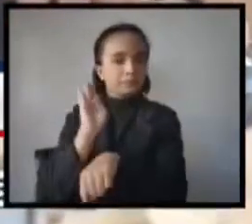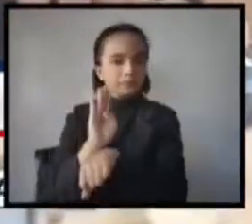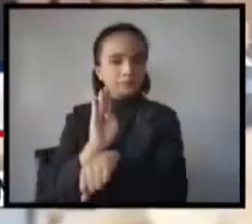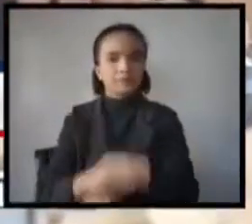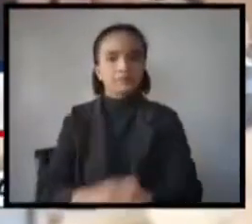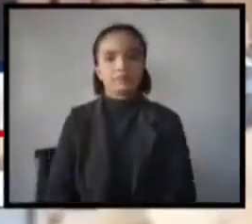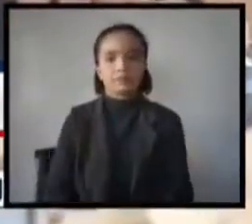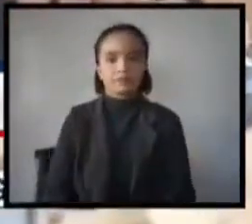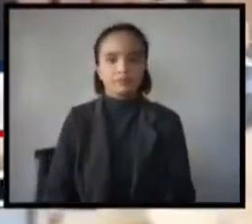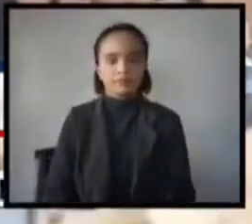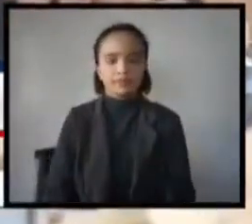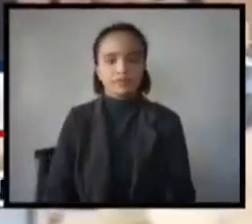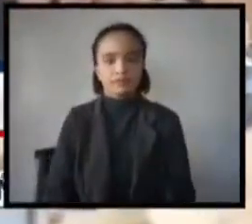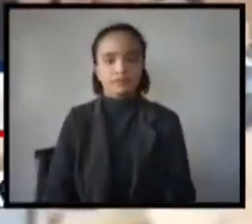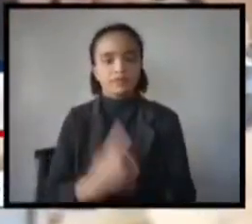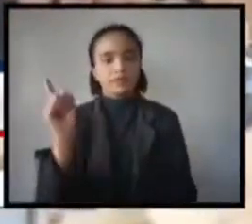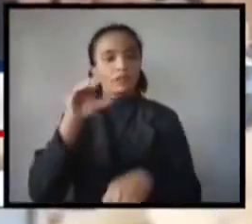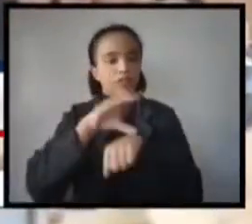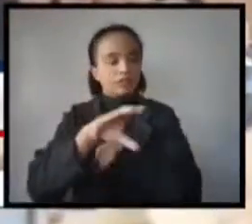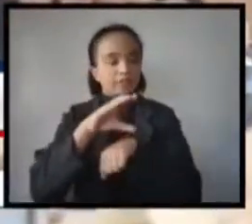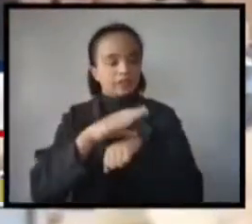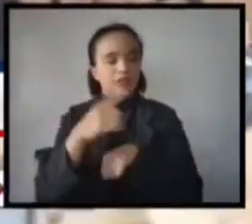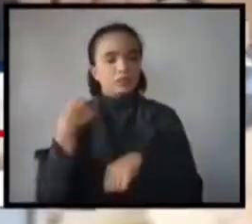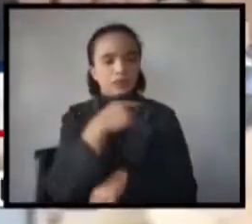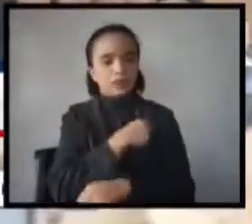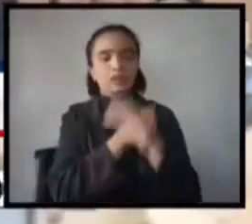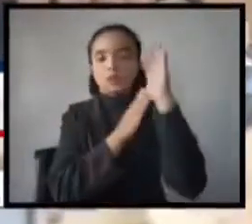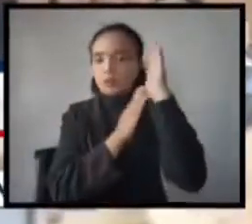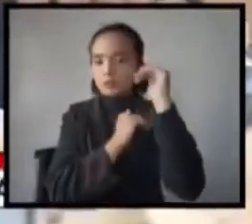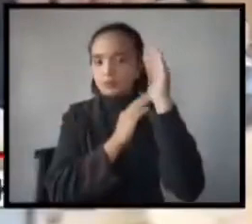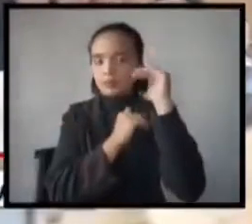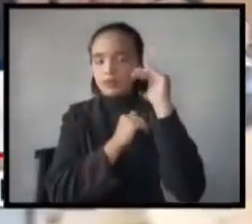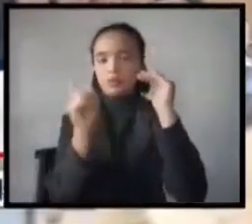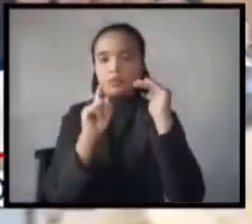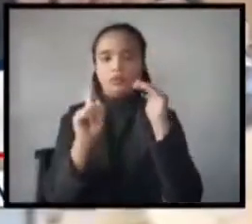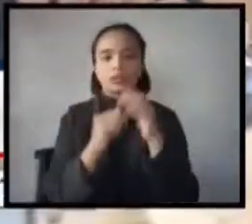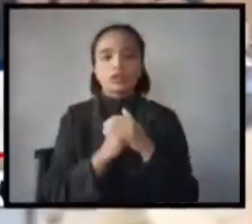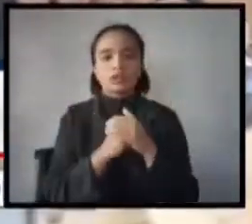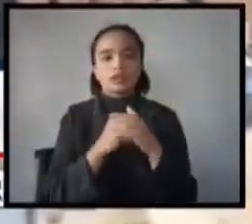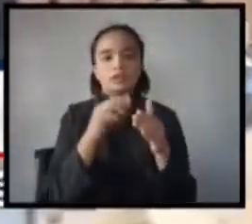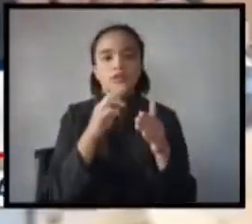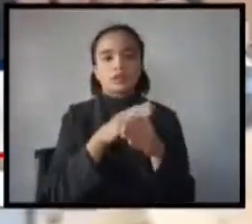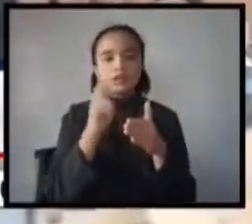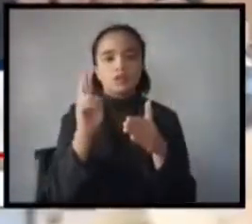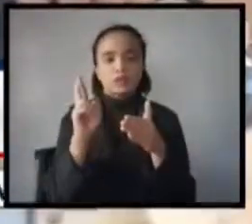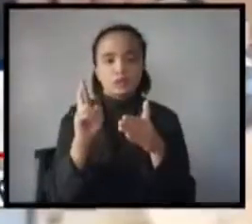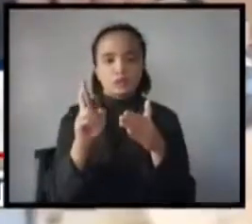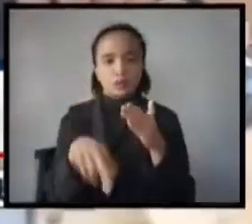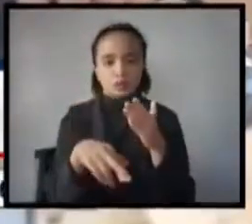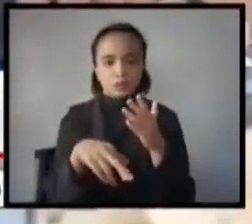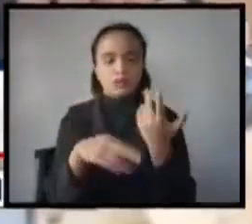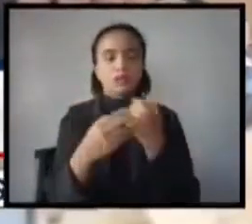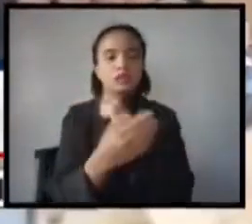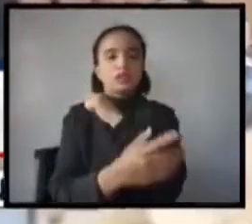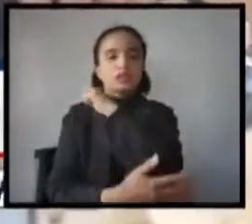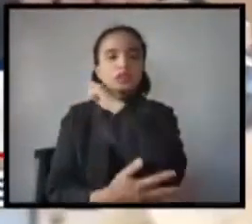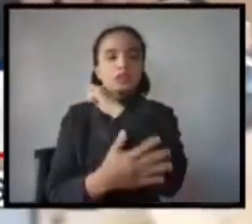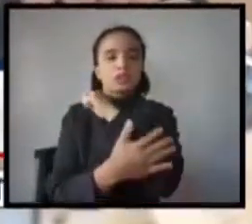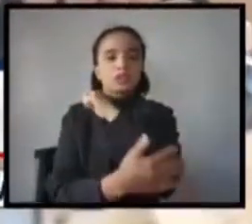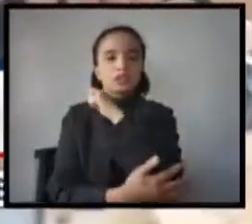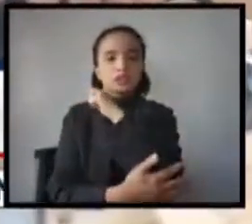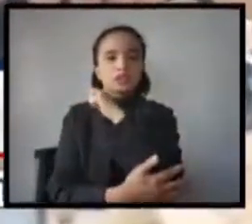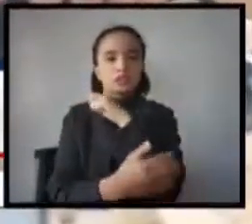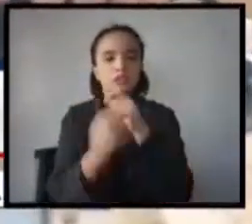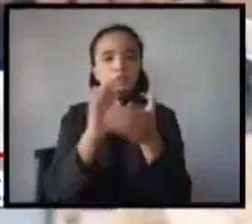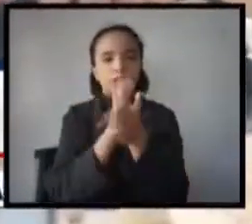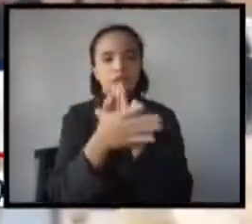Foreign Ministry consultations, we hope to translate the outcomes of the state visit into concrete and high-impact